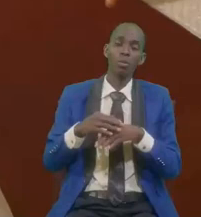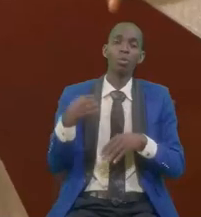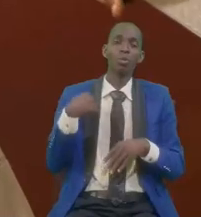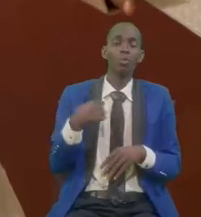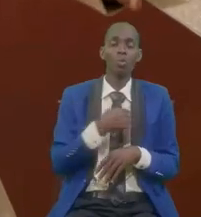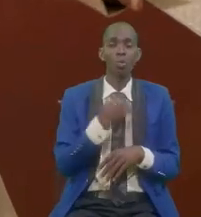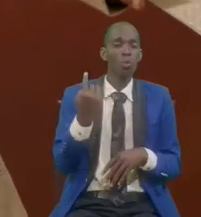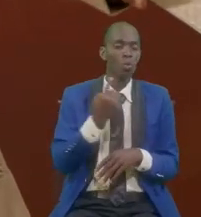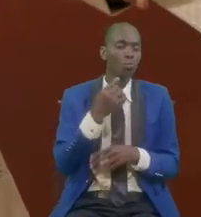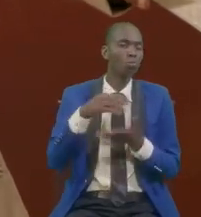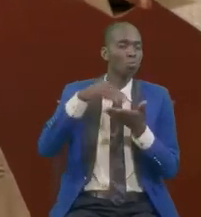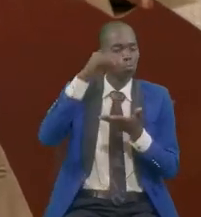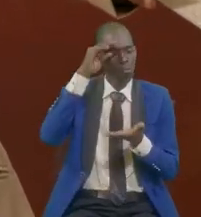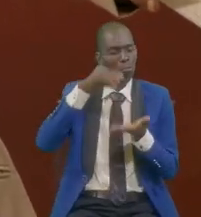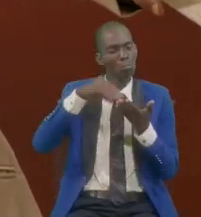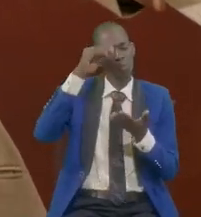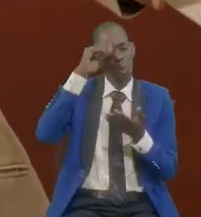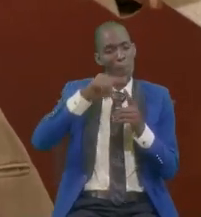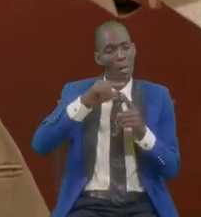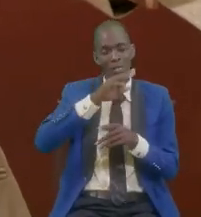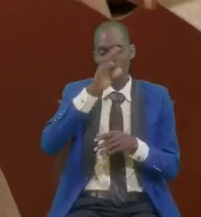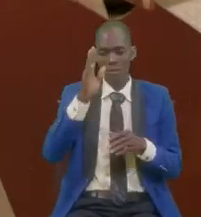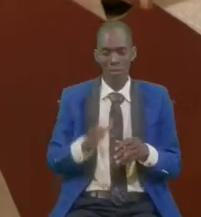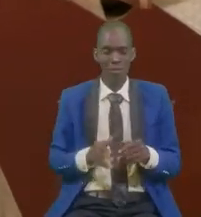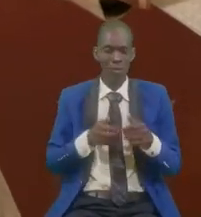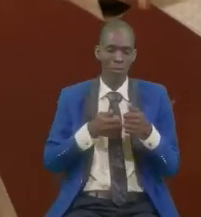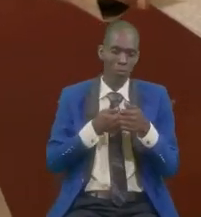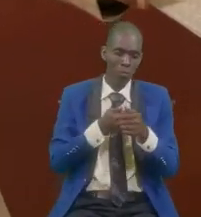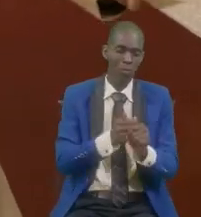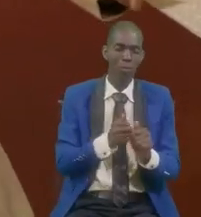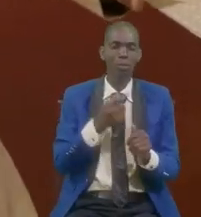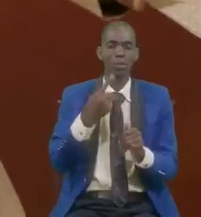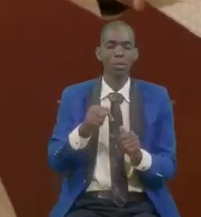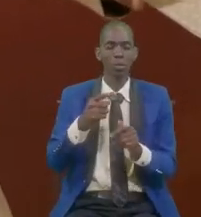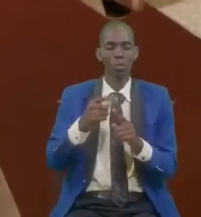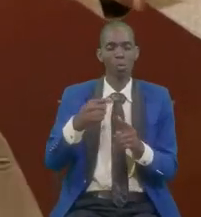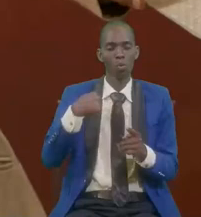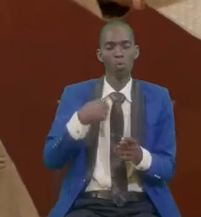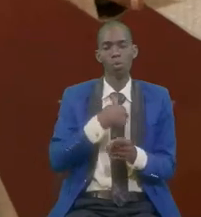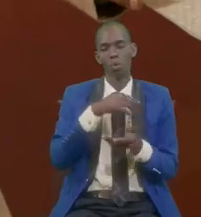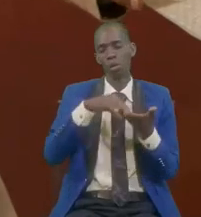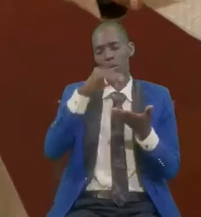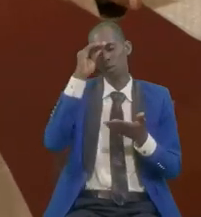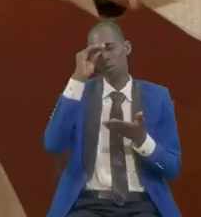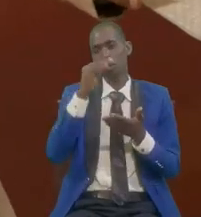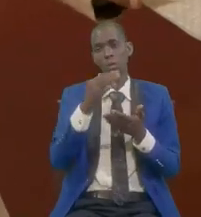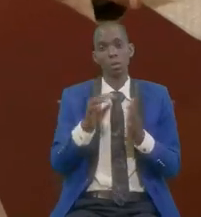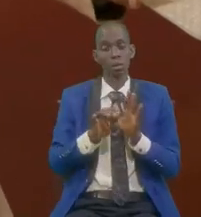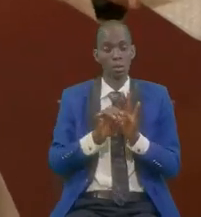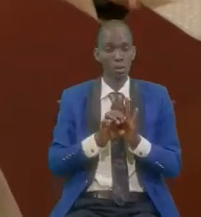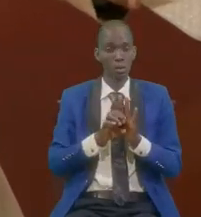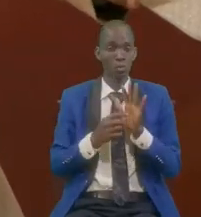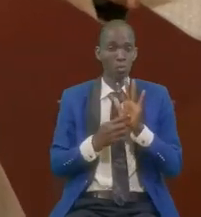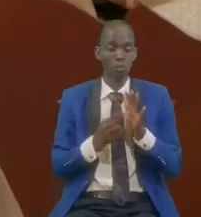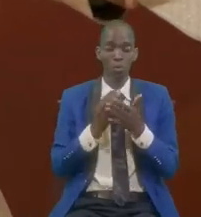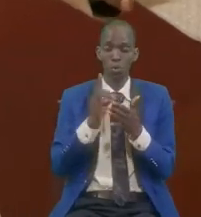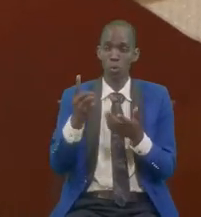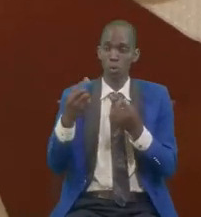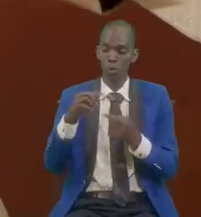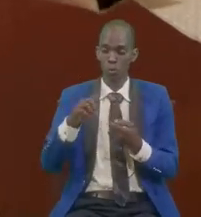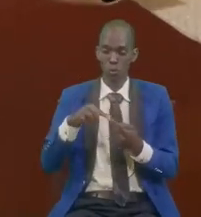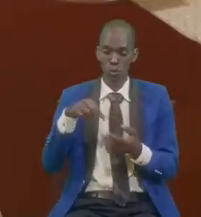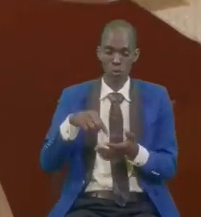seulement d'entendre la parole. Et on écoute la parole, mais on ne pratique pas la parole. Quelqu'un vient dans notre église pour toute